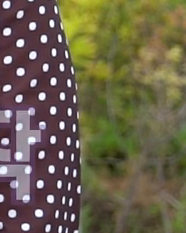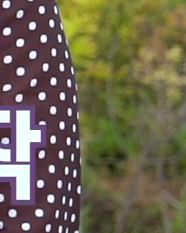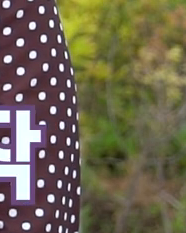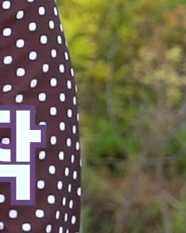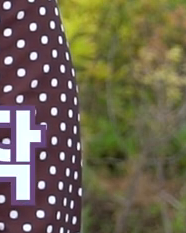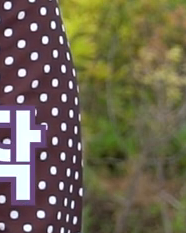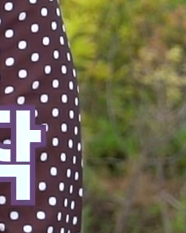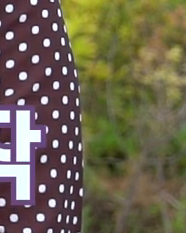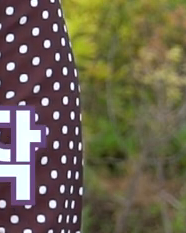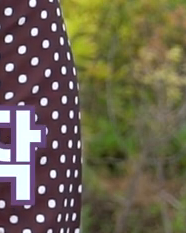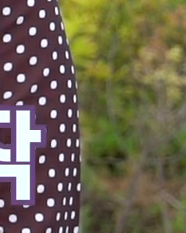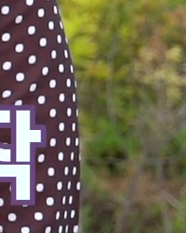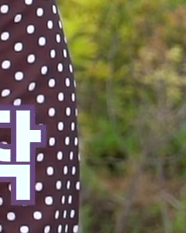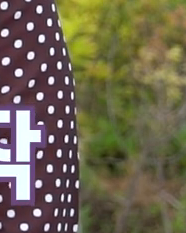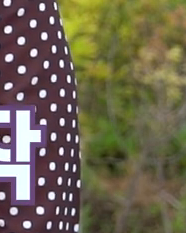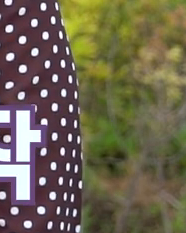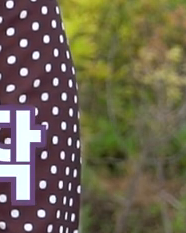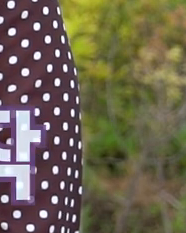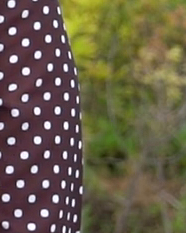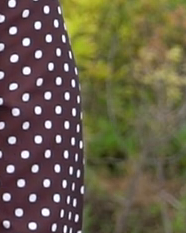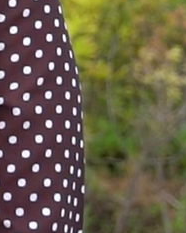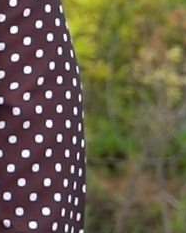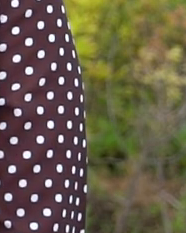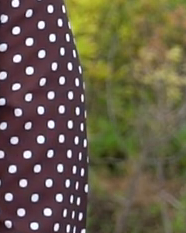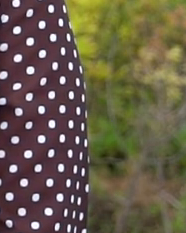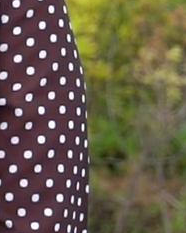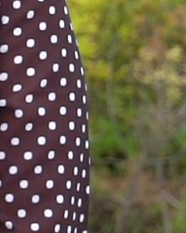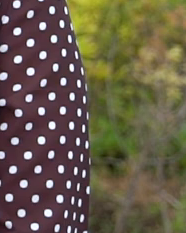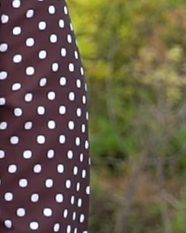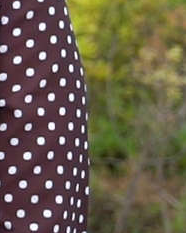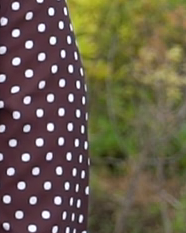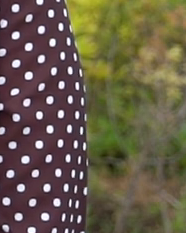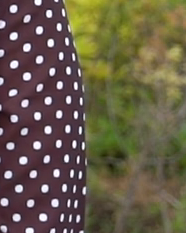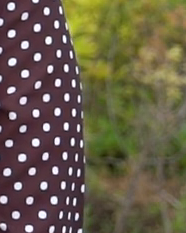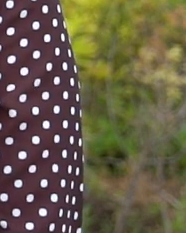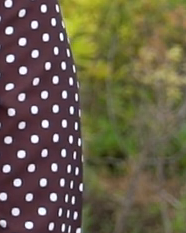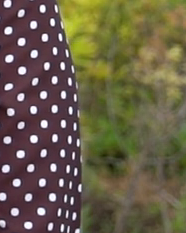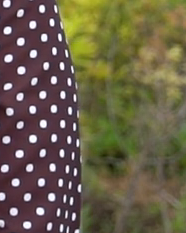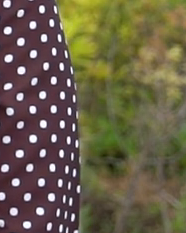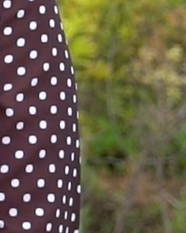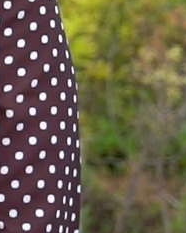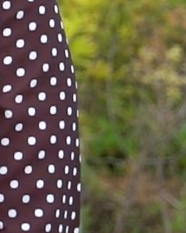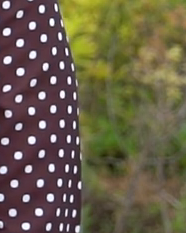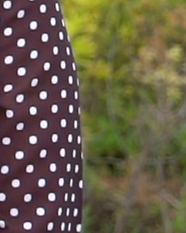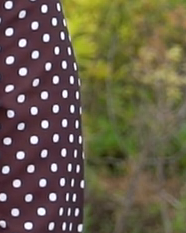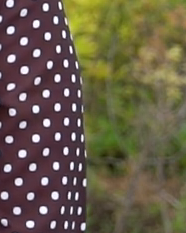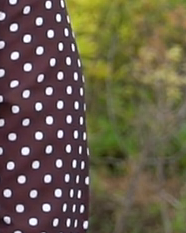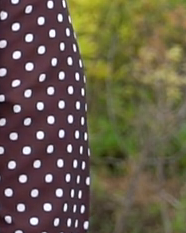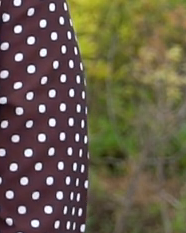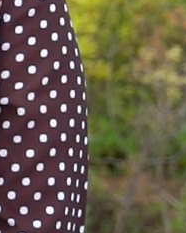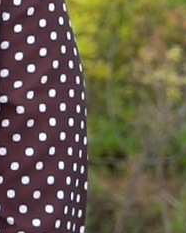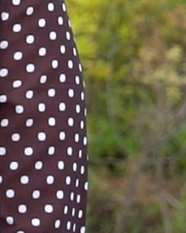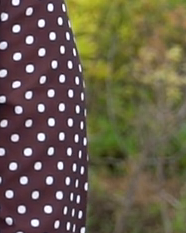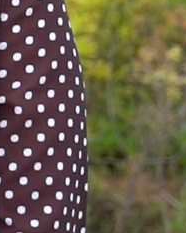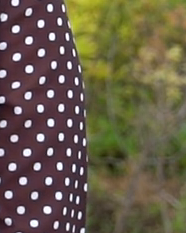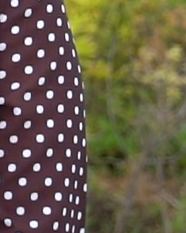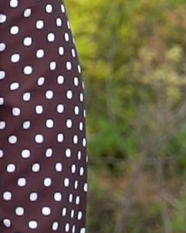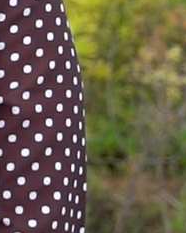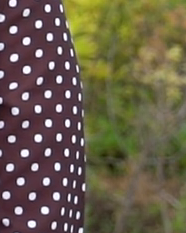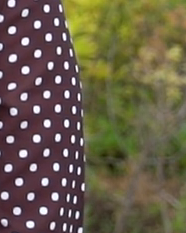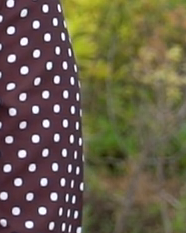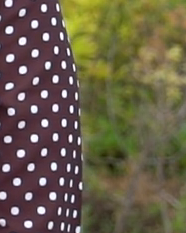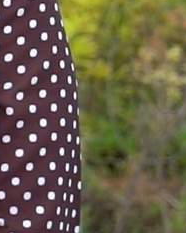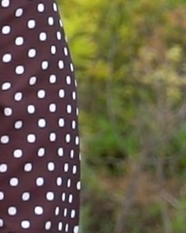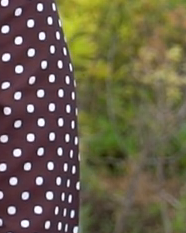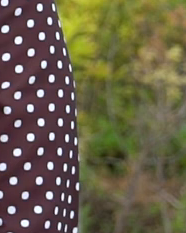여름철 종합대책을 시작합니다. 올 여름이 역대 가장 무더운 해가 될 것으로 예상되는 만큼 강서구는 폭염